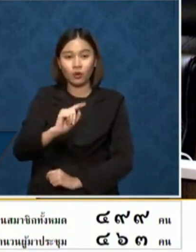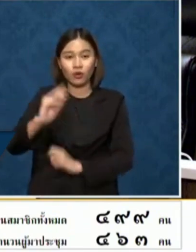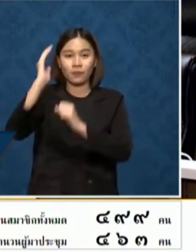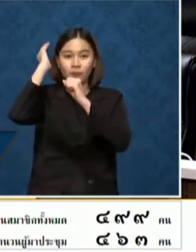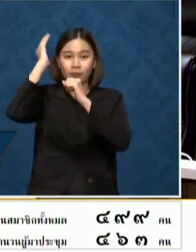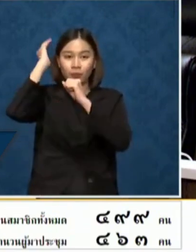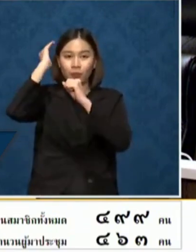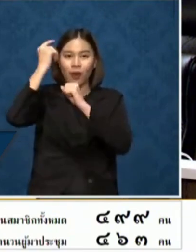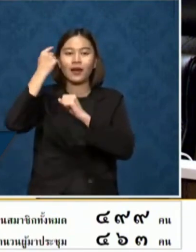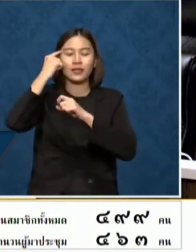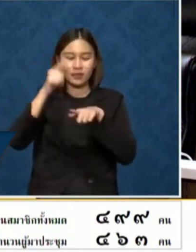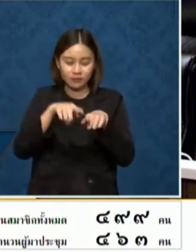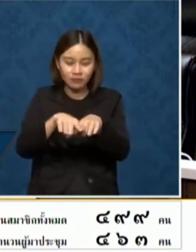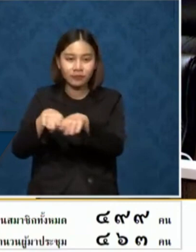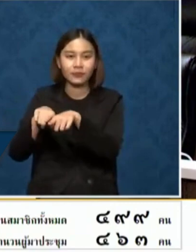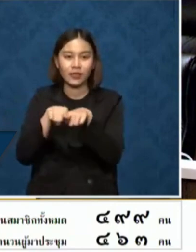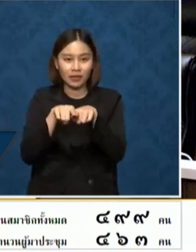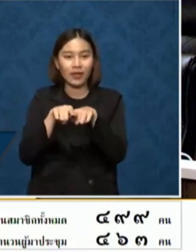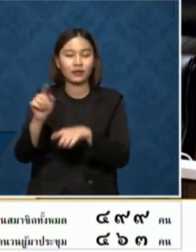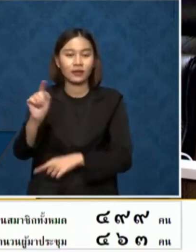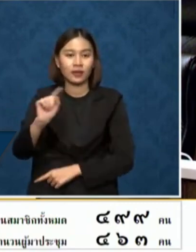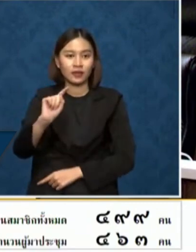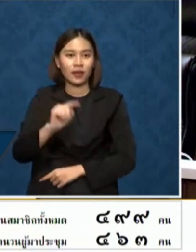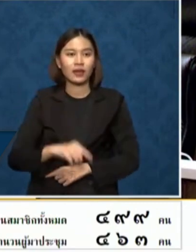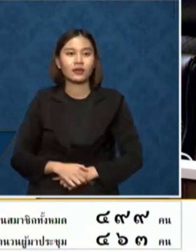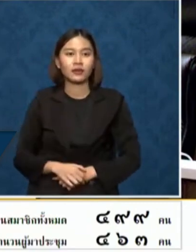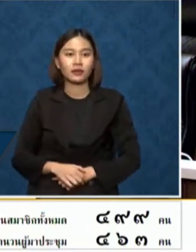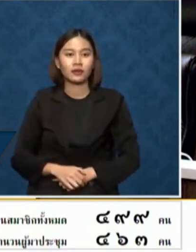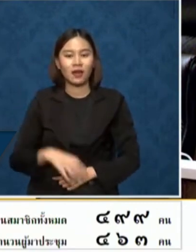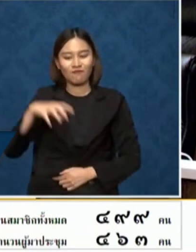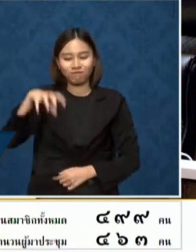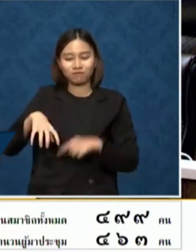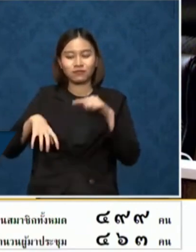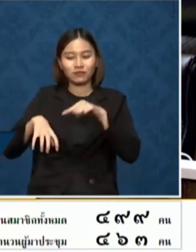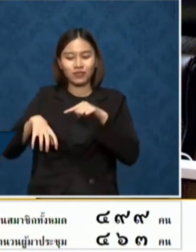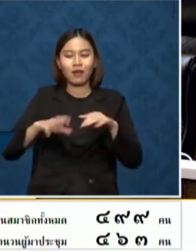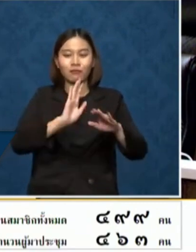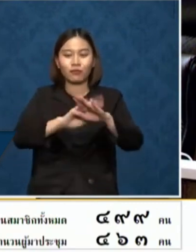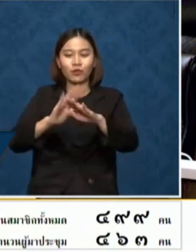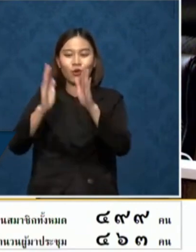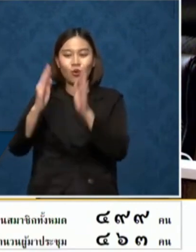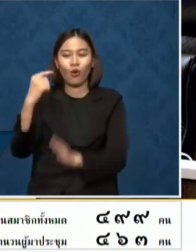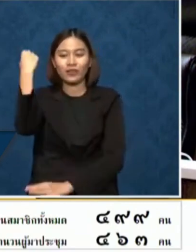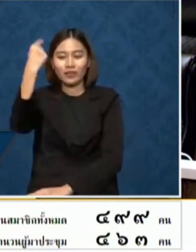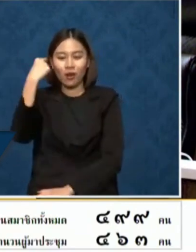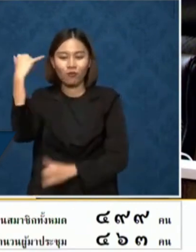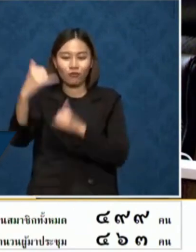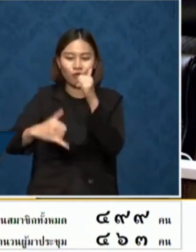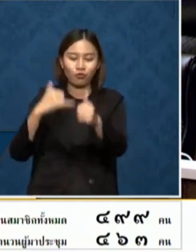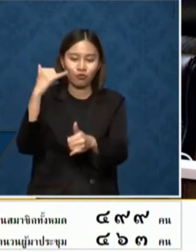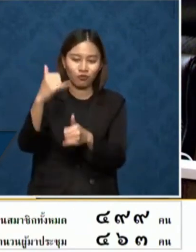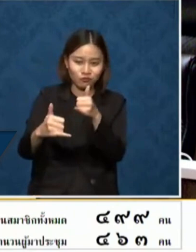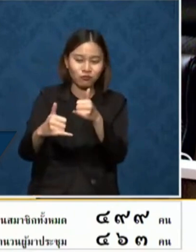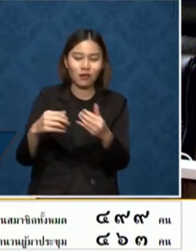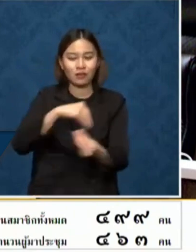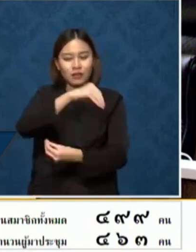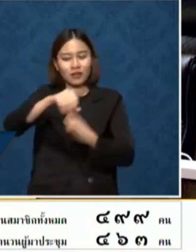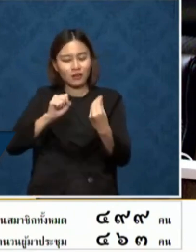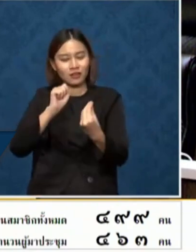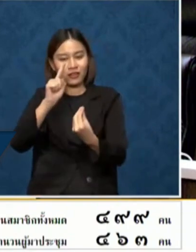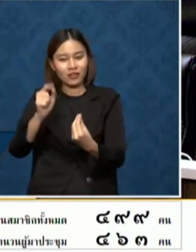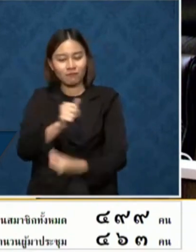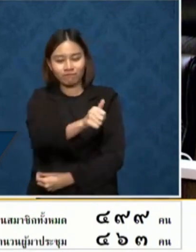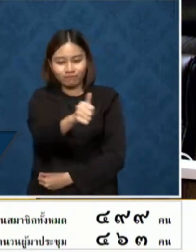อภิปรายและเห็นตรงกันว่าสิ่งๆนี้จะเป็นการดึงนักท่องเที่ยวดึงเศรษฐกิจให้กลับเข้ามาสู่ประเทศ